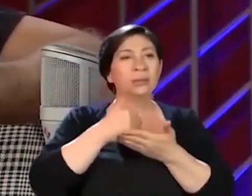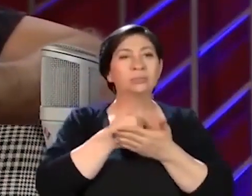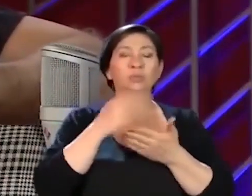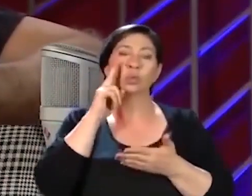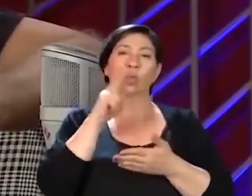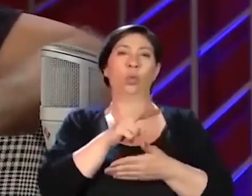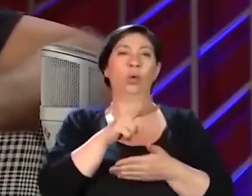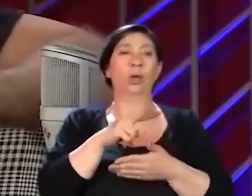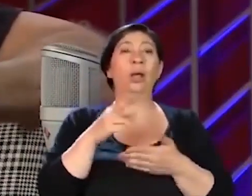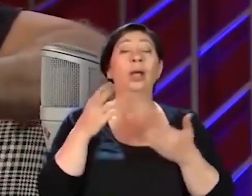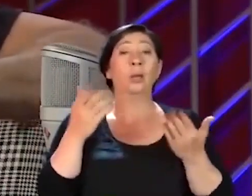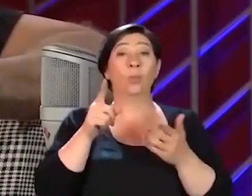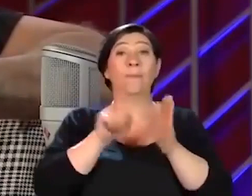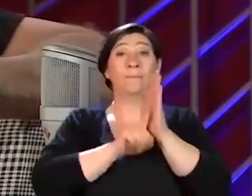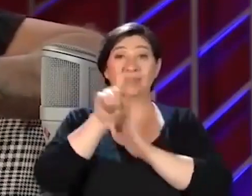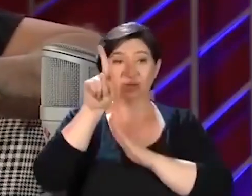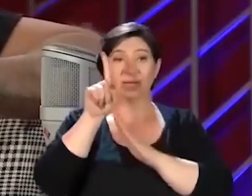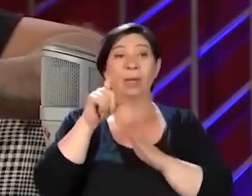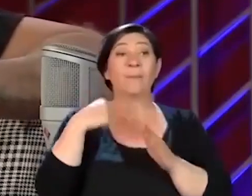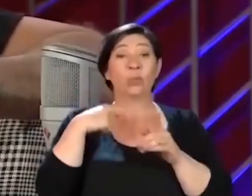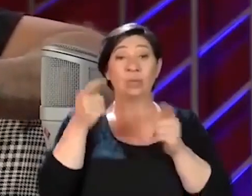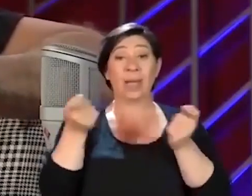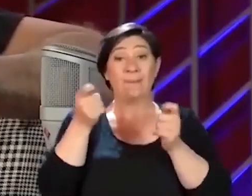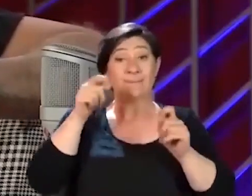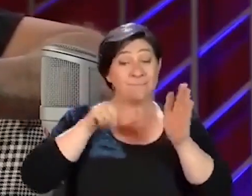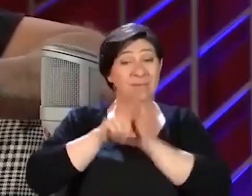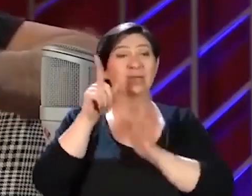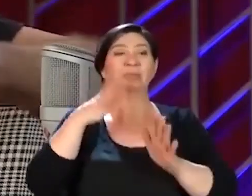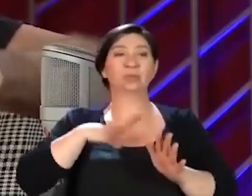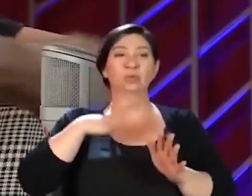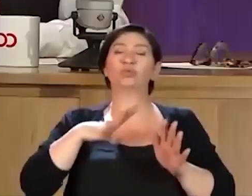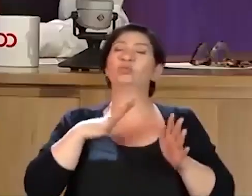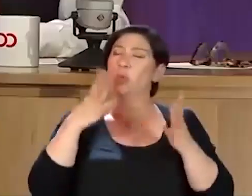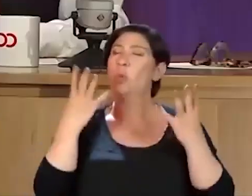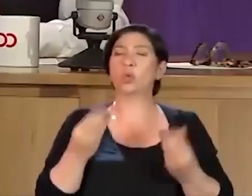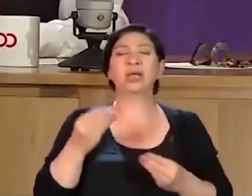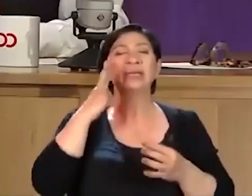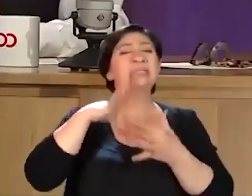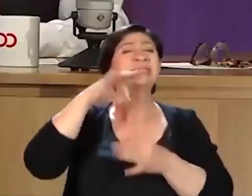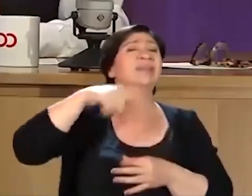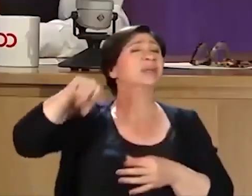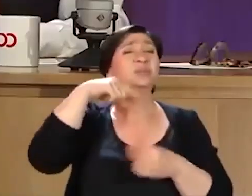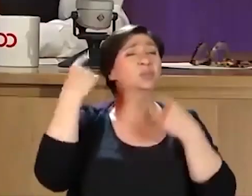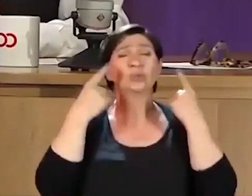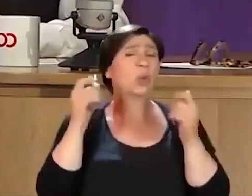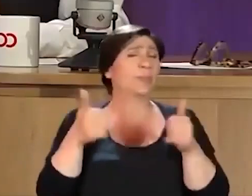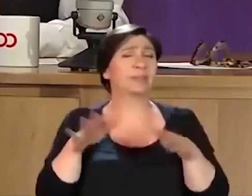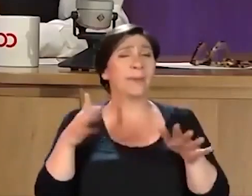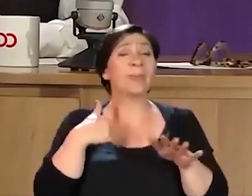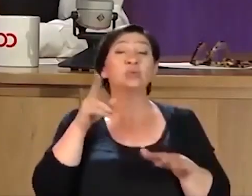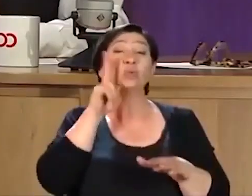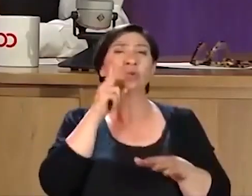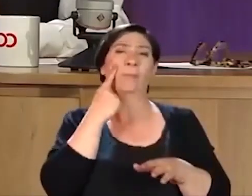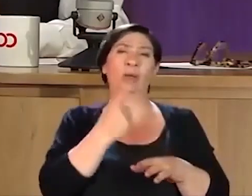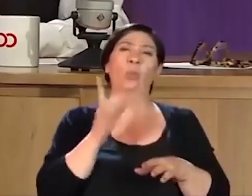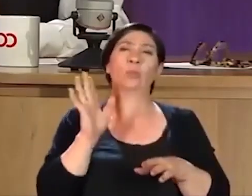noktada Bence bu bir başarı Çünkü ben bunu yapmayı bekliyordum bu ne oldu insanların ne düşündüğü hiç önemli değil yani ben her zaman sonuca